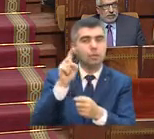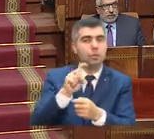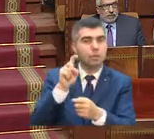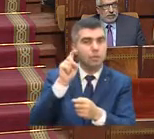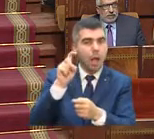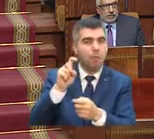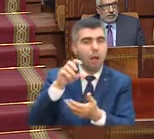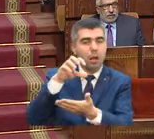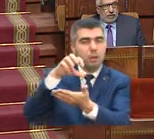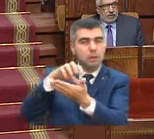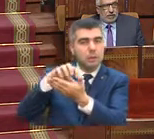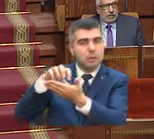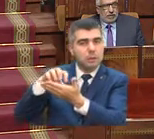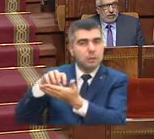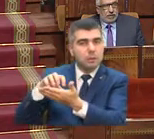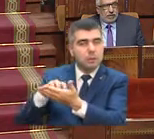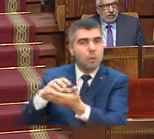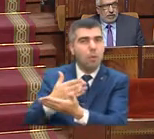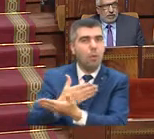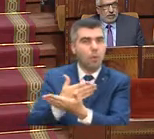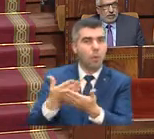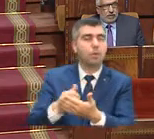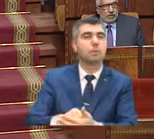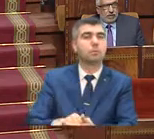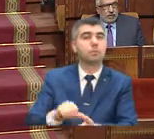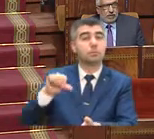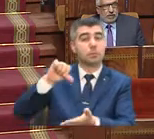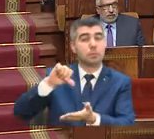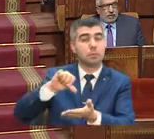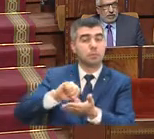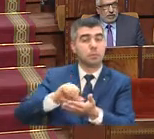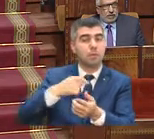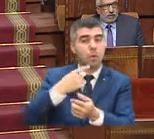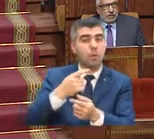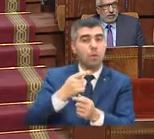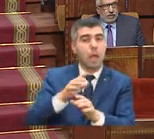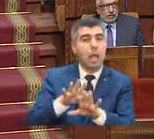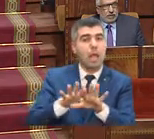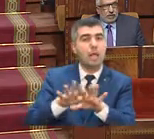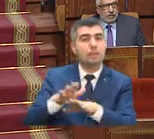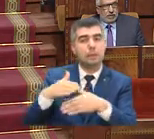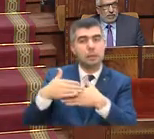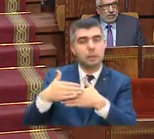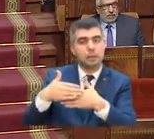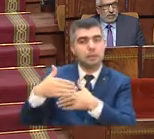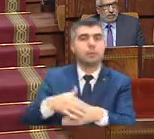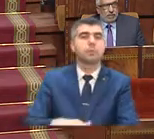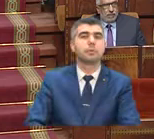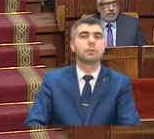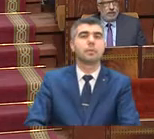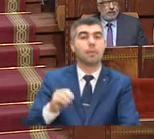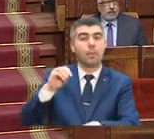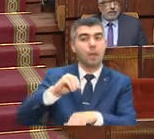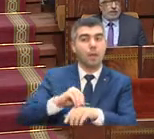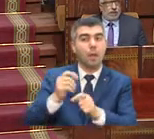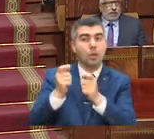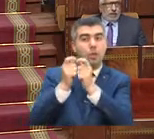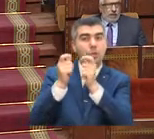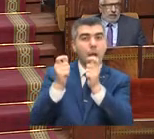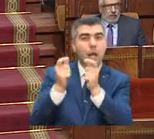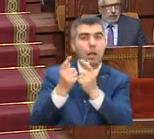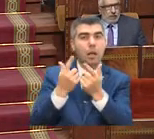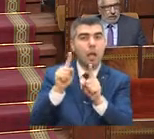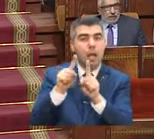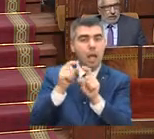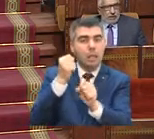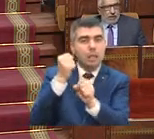القفيفات، فريجة، سيدي موسى بإقليم تارودانت. ثانياً على مستوى المقاولات التي تشتغل في هذا المجال السيد